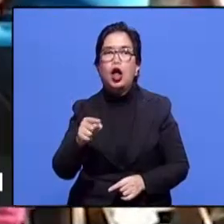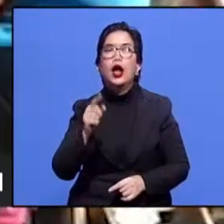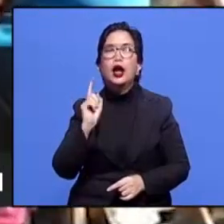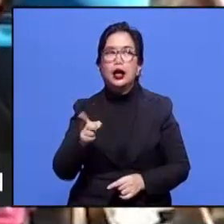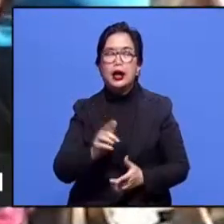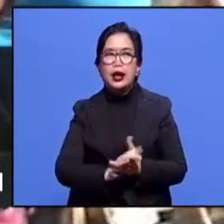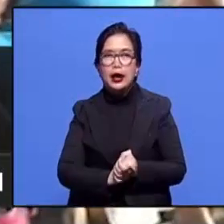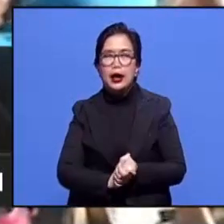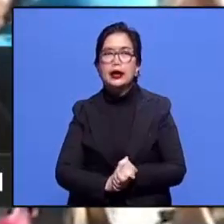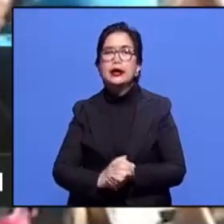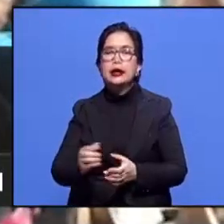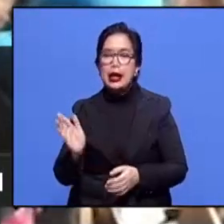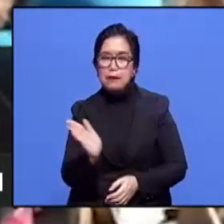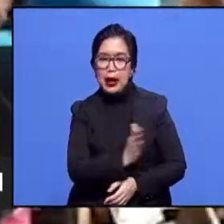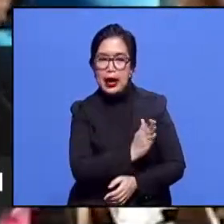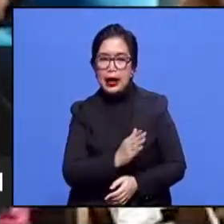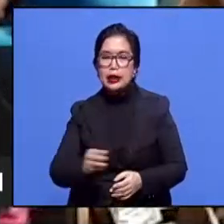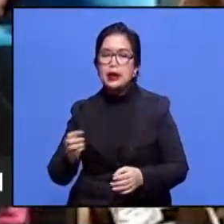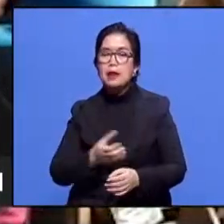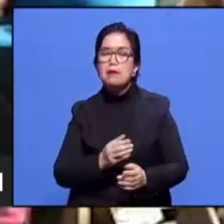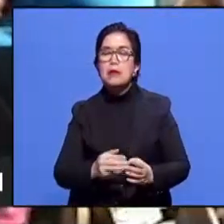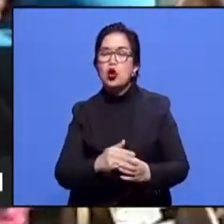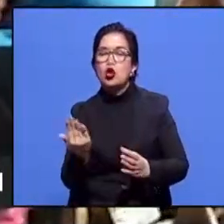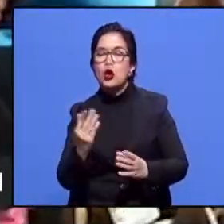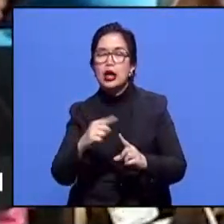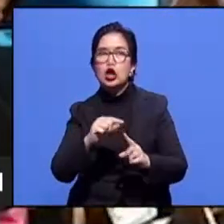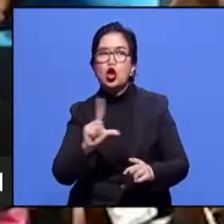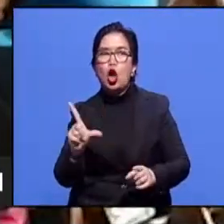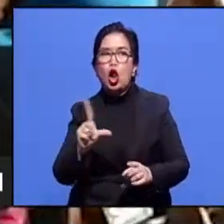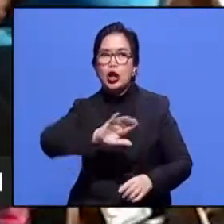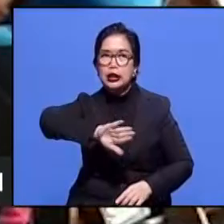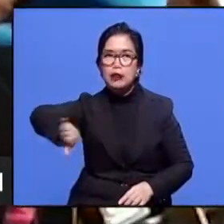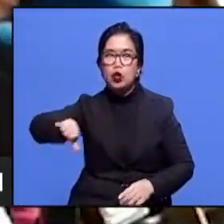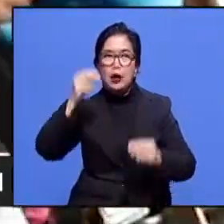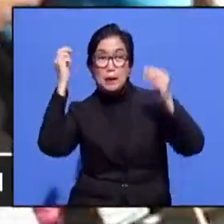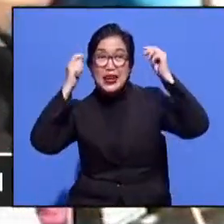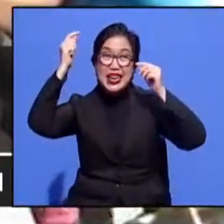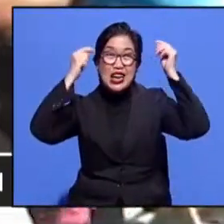sampai keluar tol timur. Jadi dia tidak tahu, bingung, akhirnya dia melawan arah.